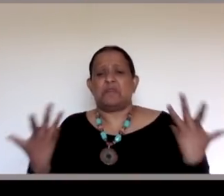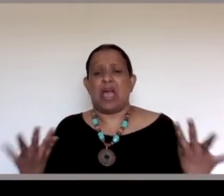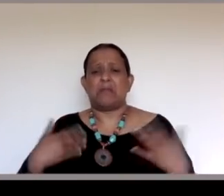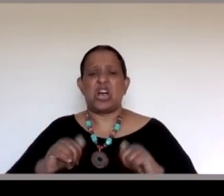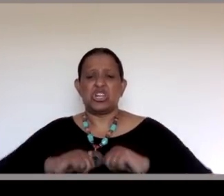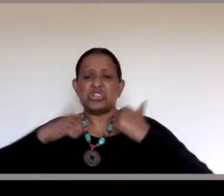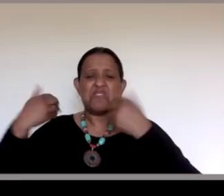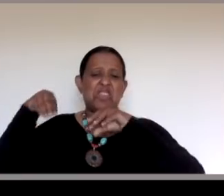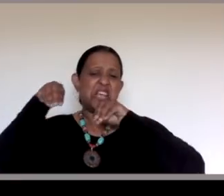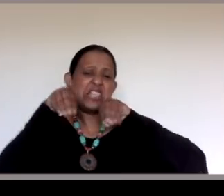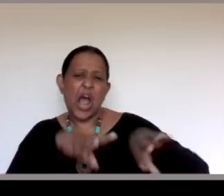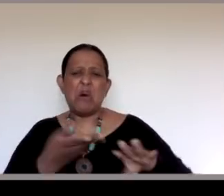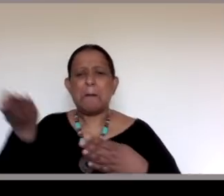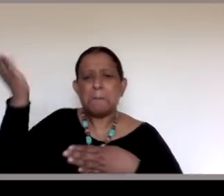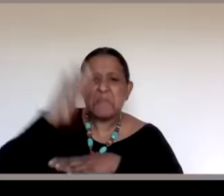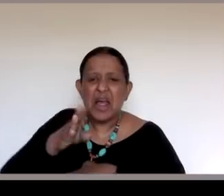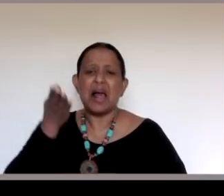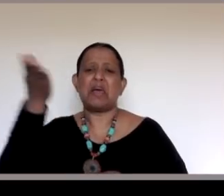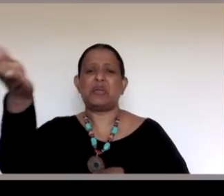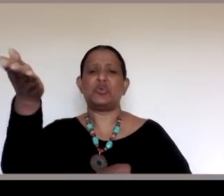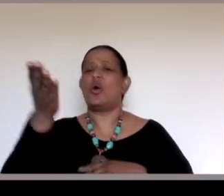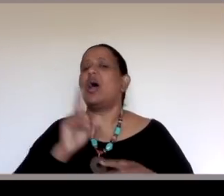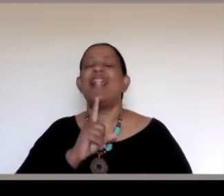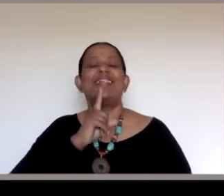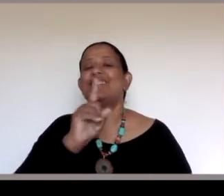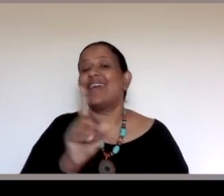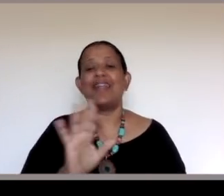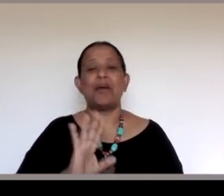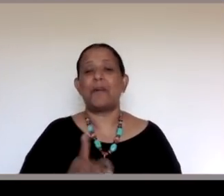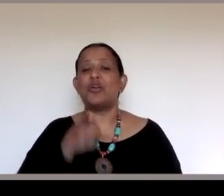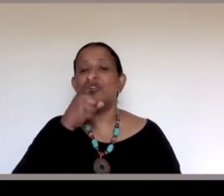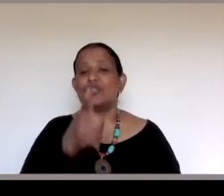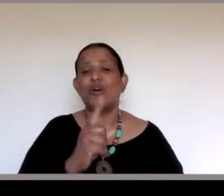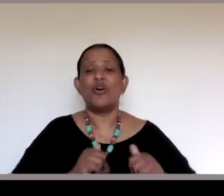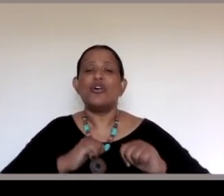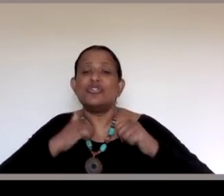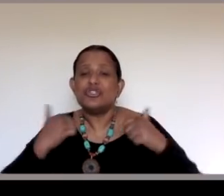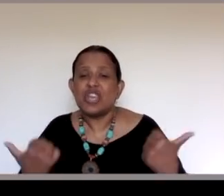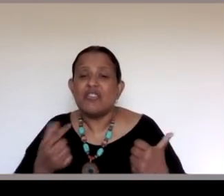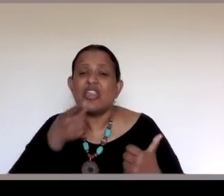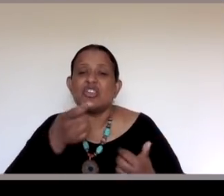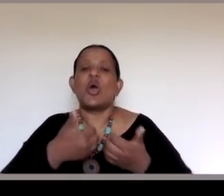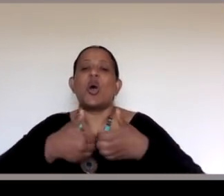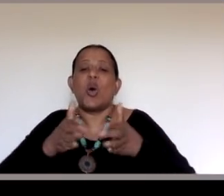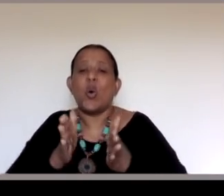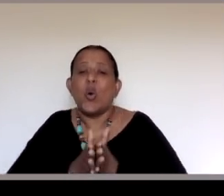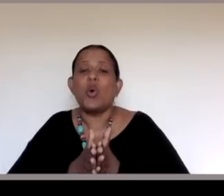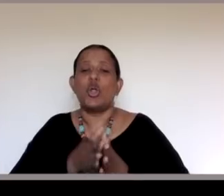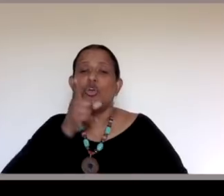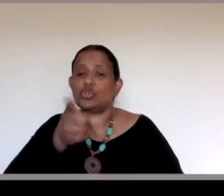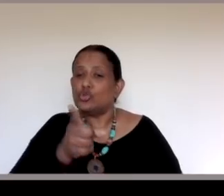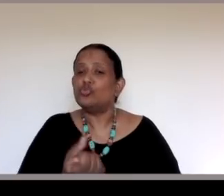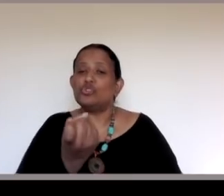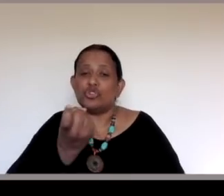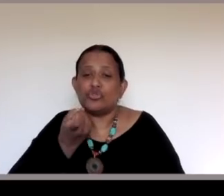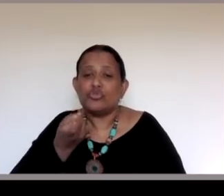මූන්රාවද පගුදී පාර්පෝ ප්‍රීතියට ඔබගේ පළමු පියවර මහල්චිකි උංගල් මුදල් පඩි ප්‍රීතියට ඔබගේ